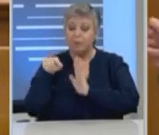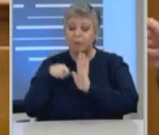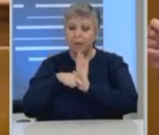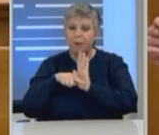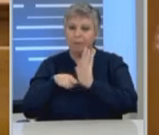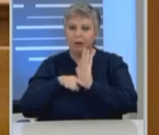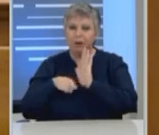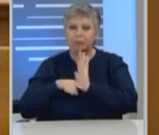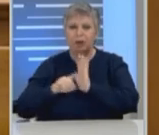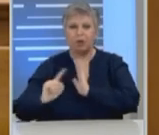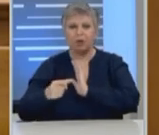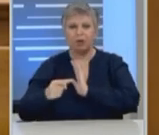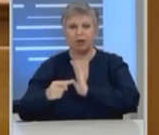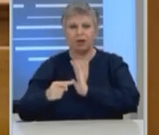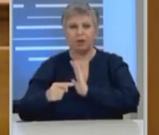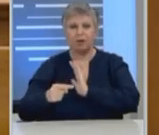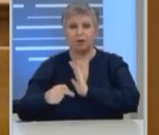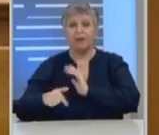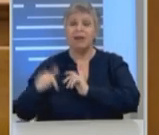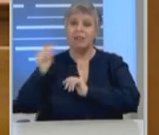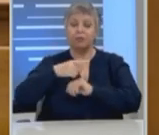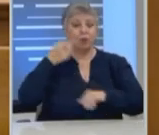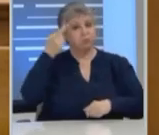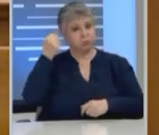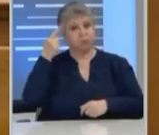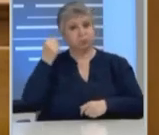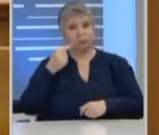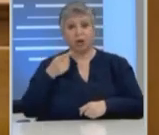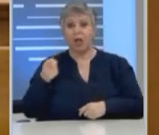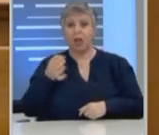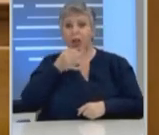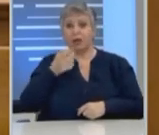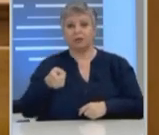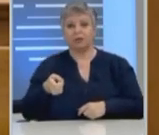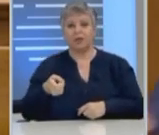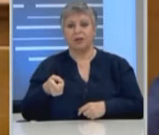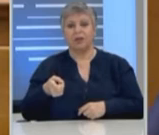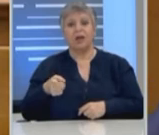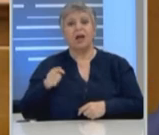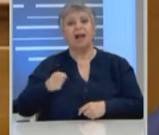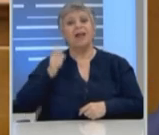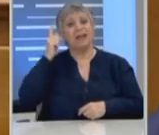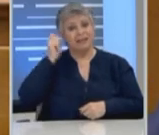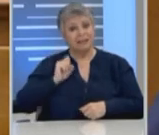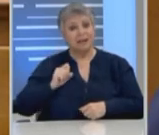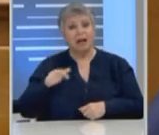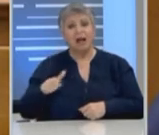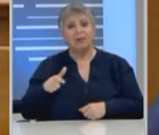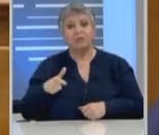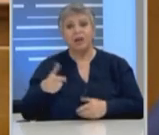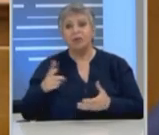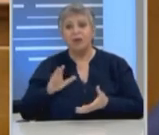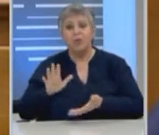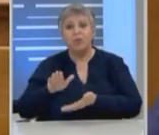Αέρας κοπανιστός για σας, που όμως τότε θα ανακουφίζουν, διότι θα είναι κοντά 2 δις, εκατοντάδες